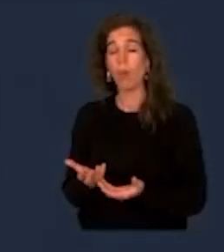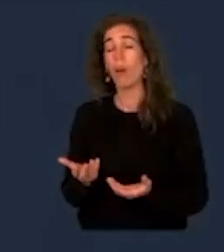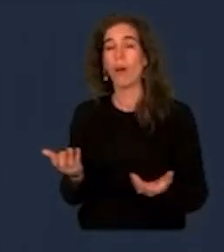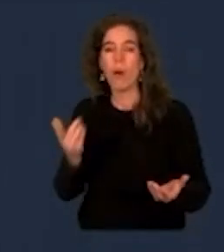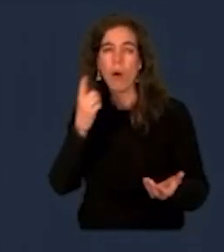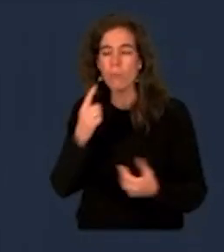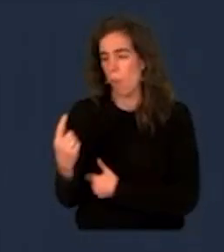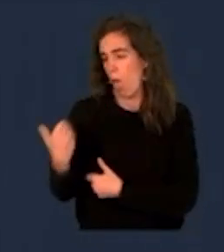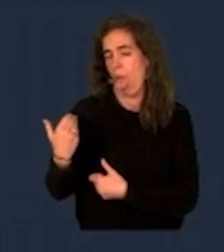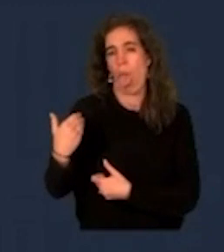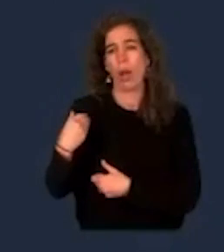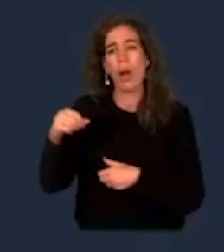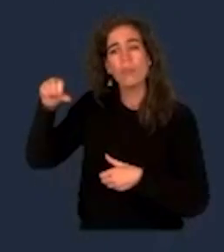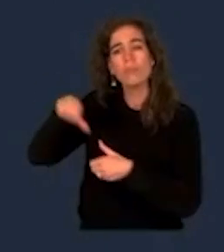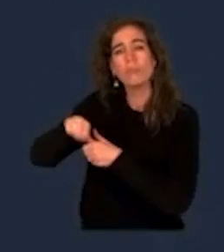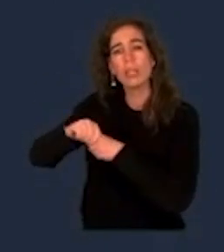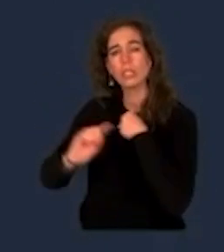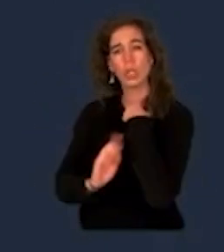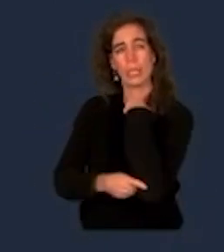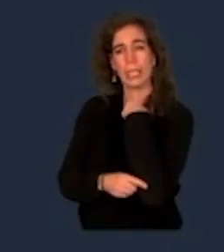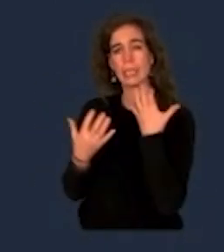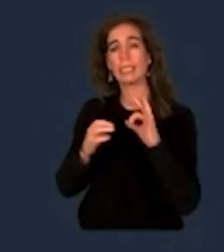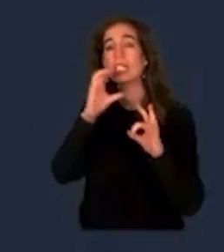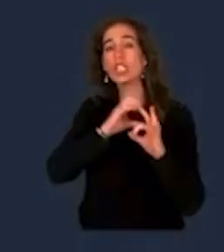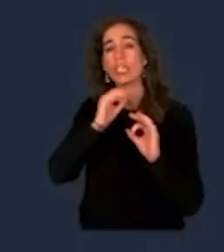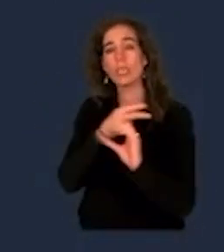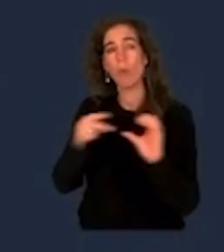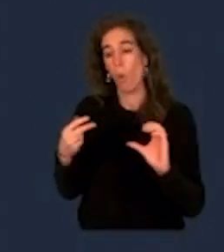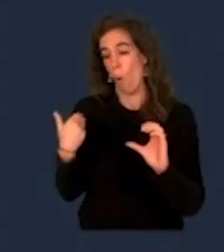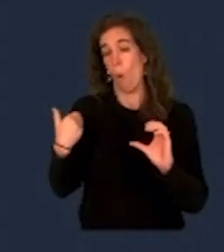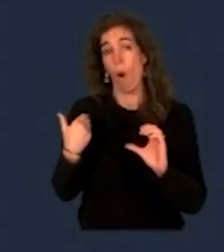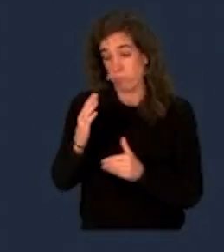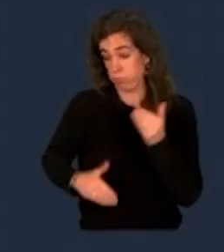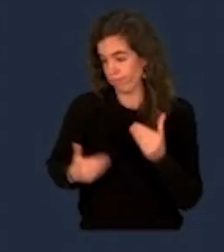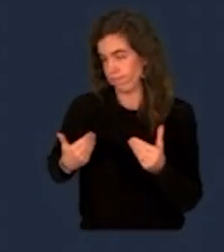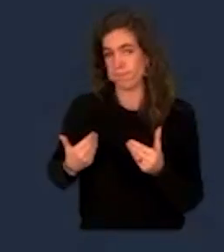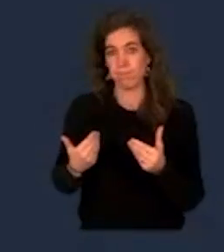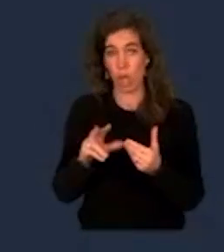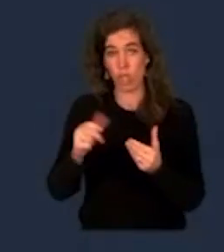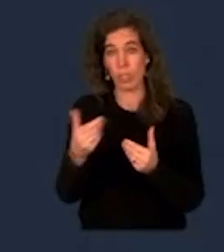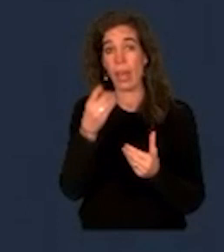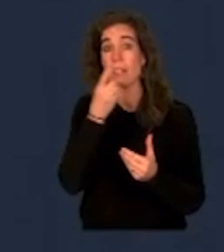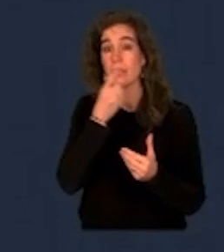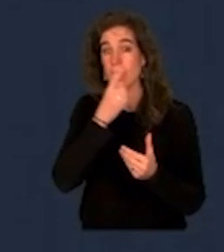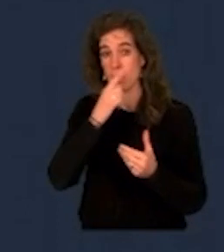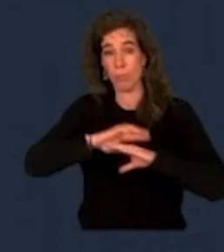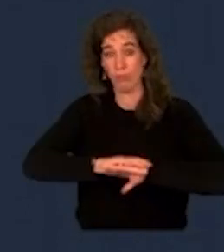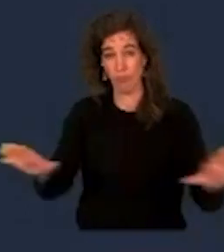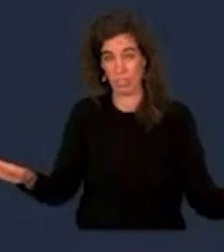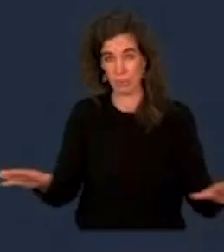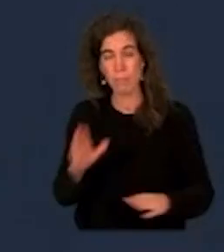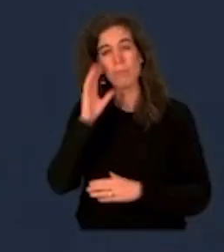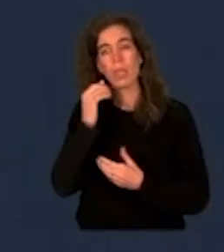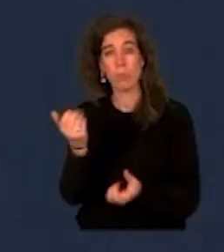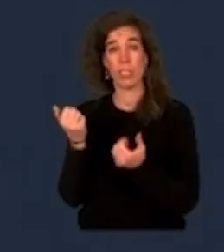litre consenti par l'État sur le prix des carburants prendra fin le 31 décembre 2022 dans ce contexte nous vous proposons la suppression